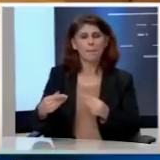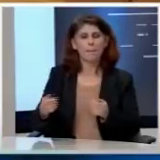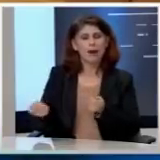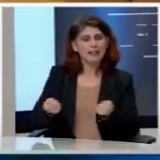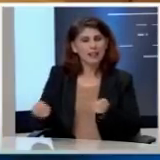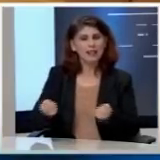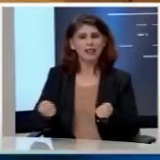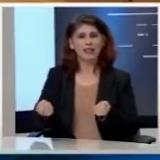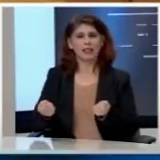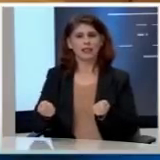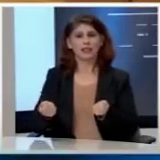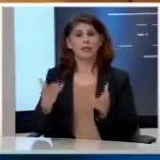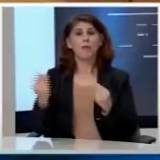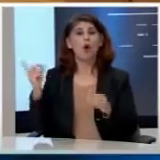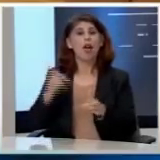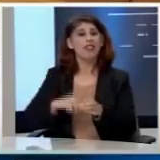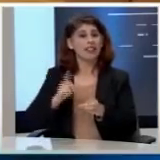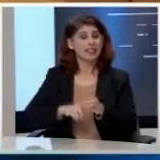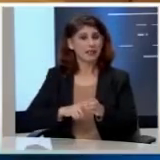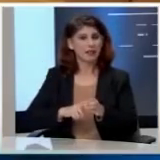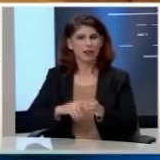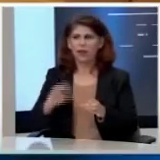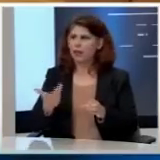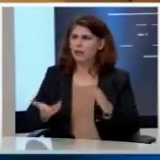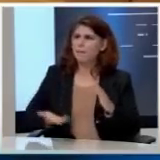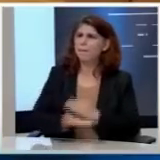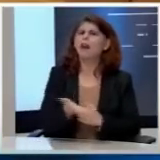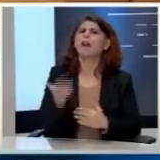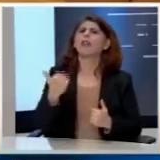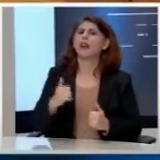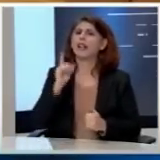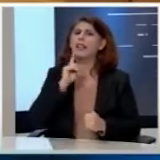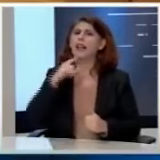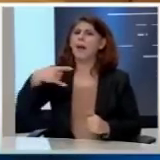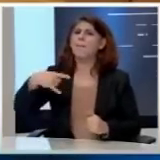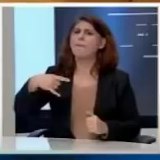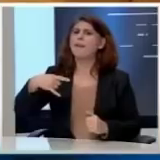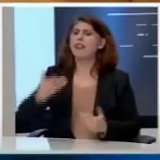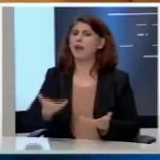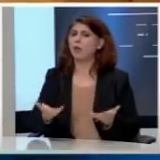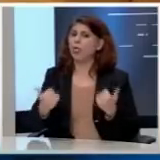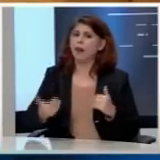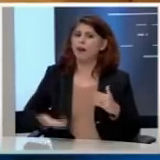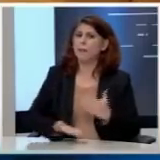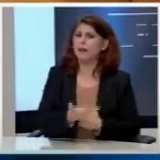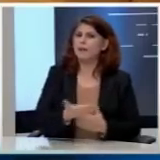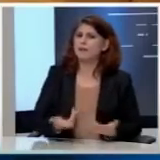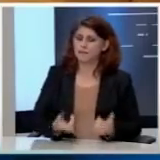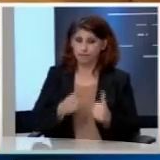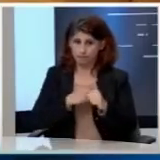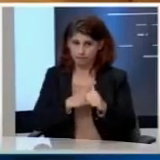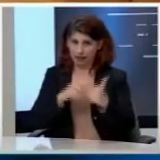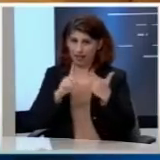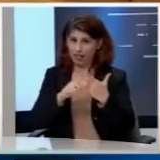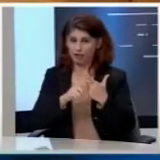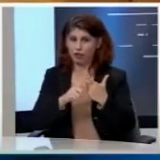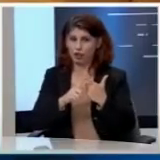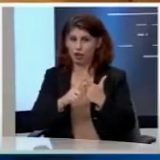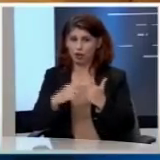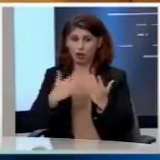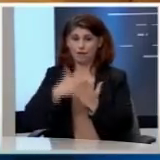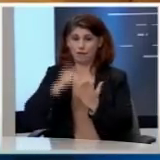την πολυεθνική εταιρεία. Γιατί δεν έχετε μηνύσει ακόμα την κυρία Παπαδάκου? Δεύτερο δημοσίευμα. Στον